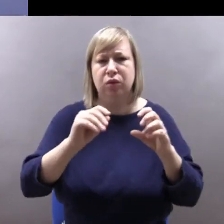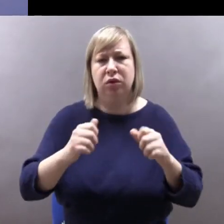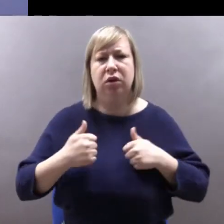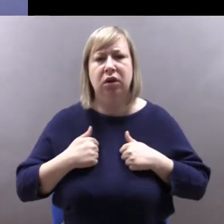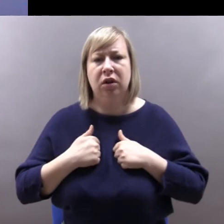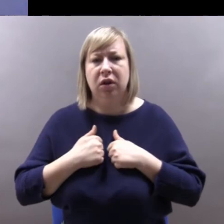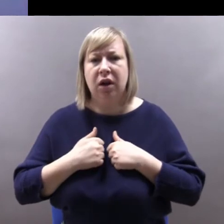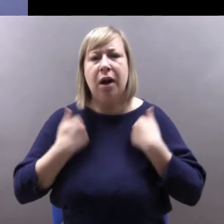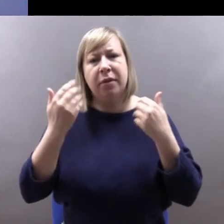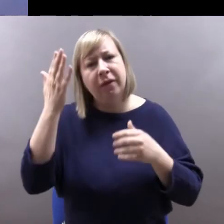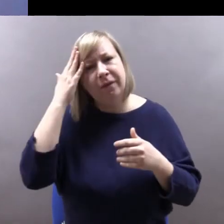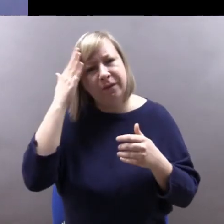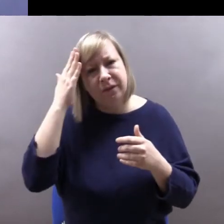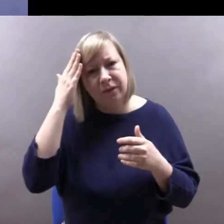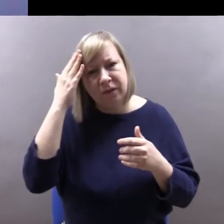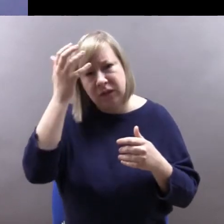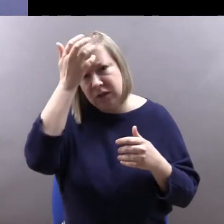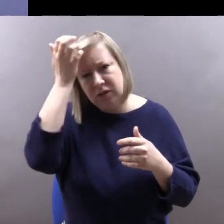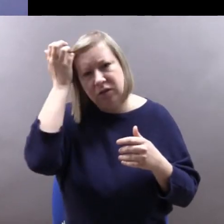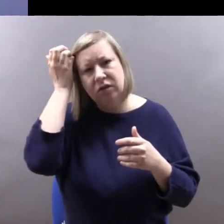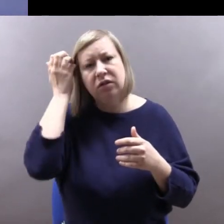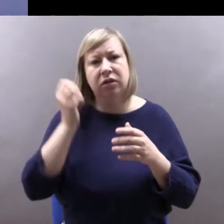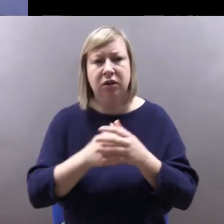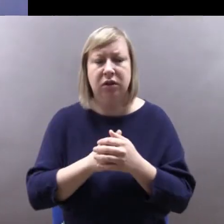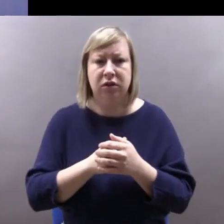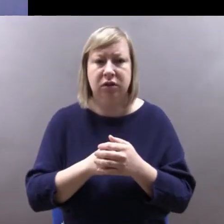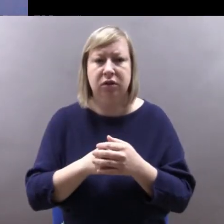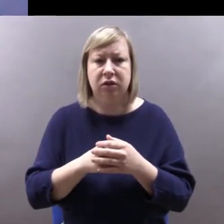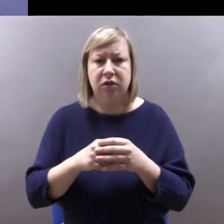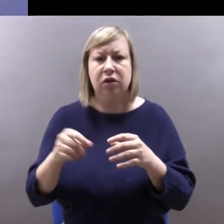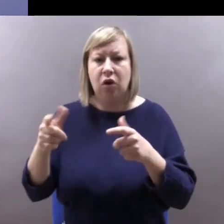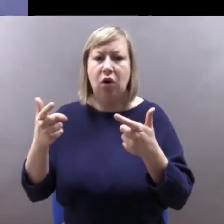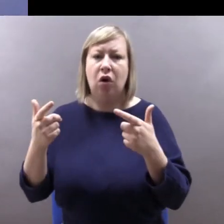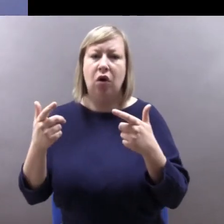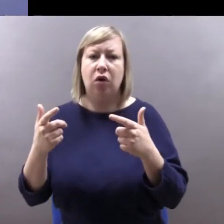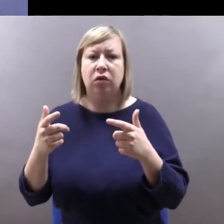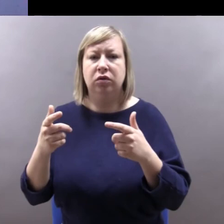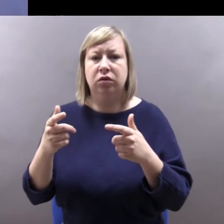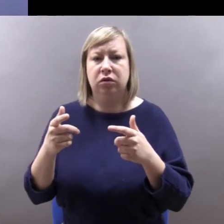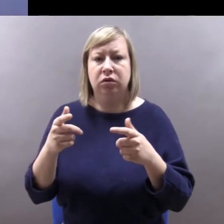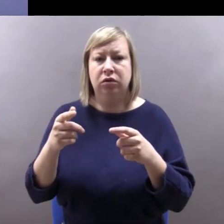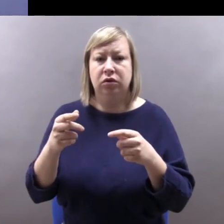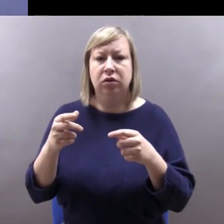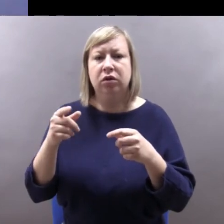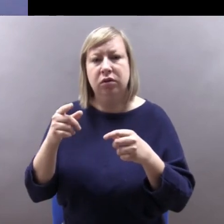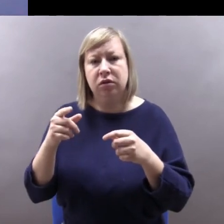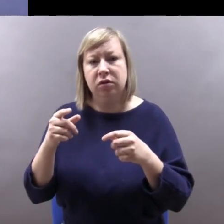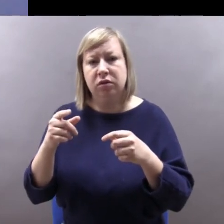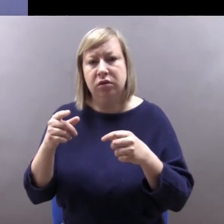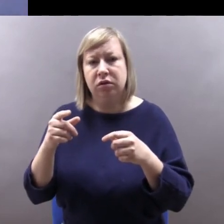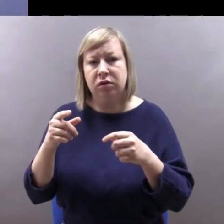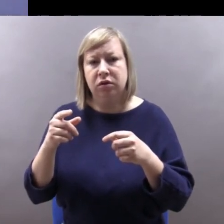żeby wiedzieli, no, że są osoby na wózkach, są osoby głuchonieme, są osoby niewidome.